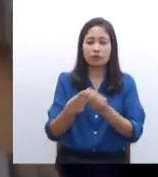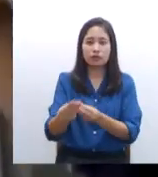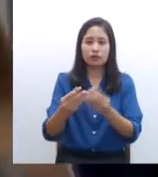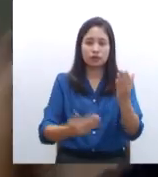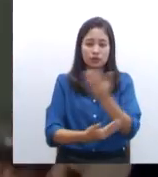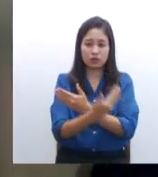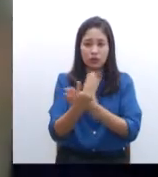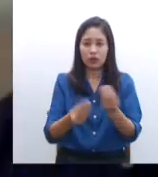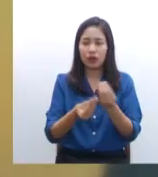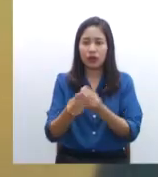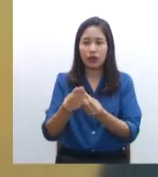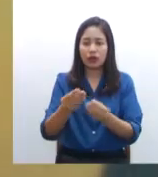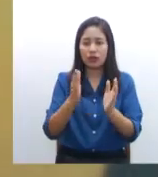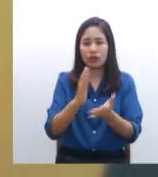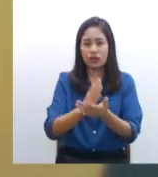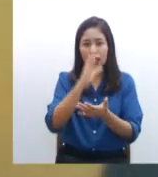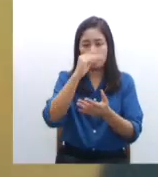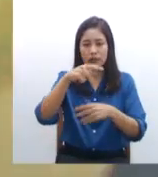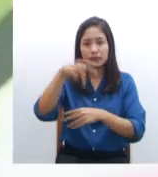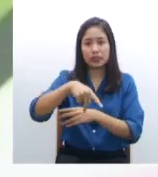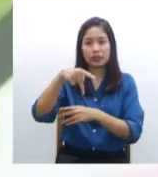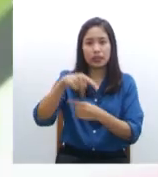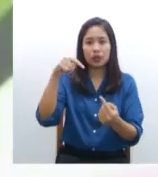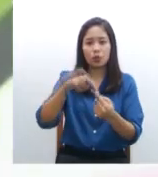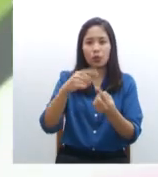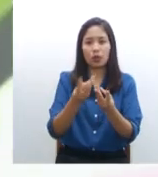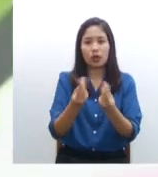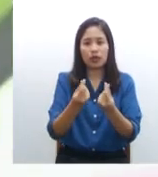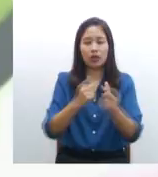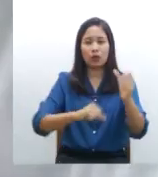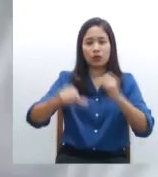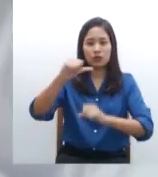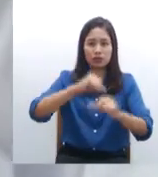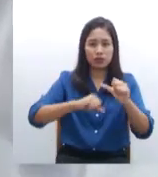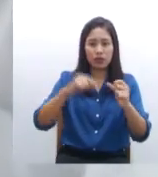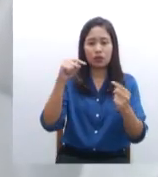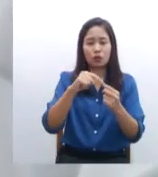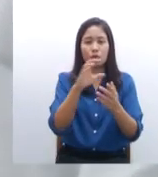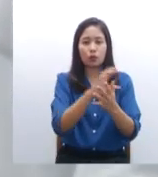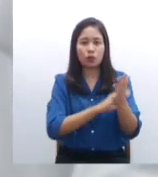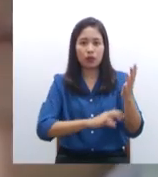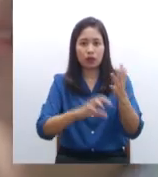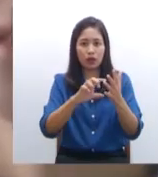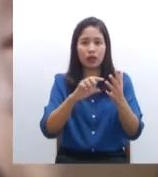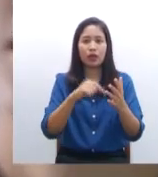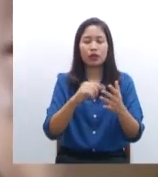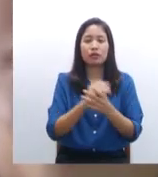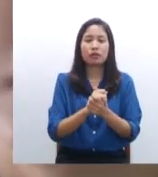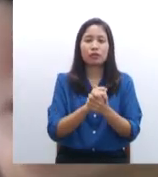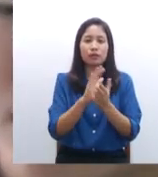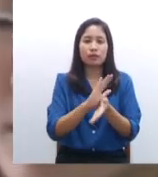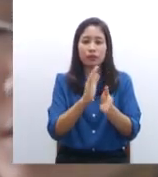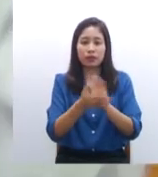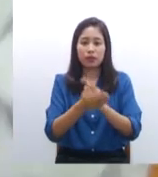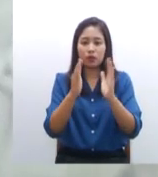นักเรียนผู้มีความสามารถพิเศษทางด้านคณิตศาสตร์และวิทยาศาสตร์ในภูมิภาคและเตรียมกำลังคนที่มีศัก